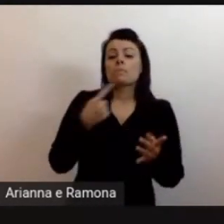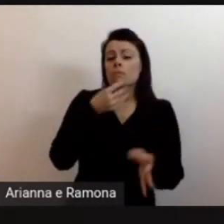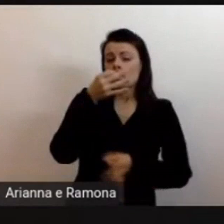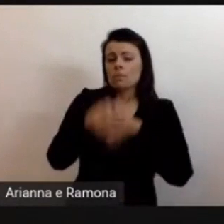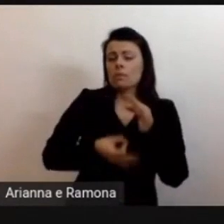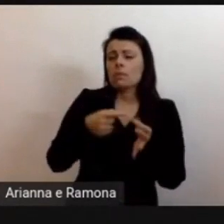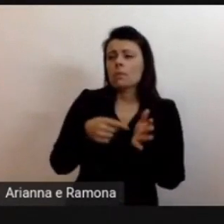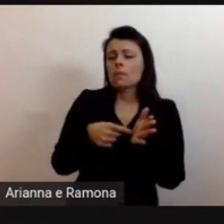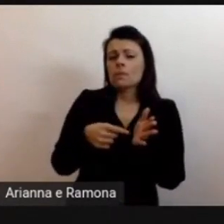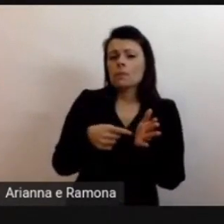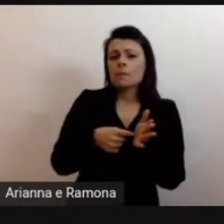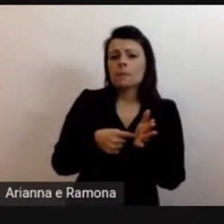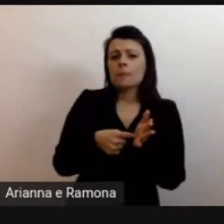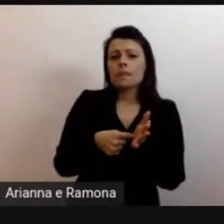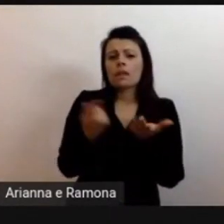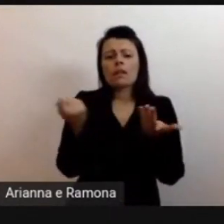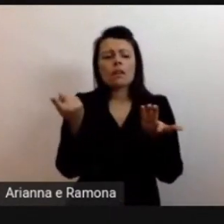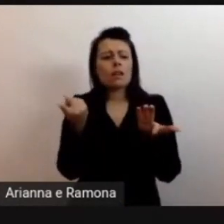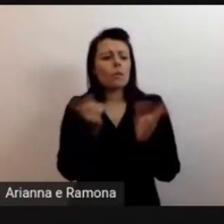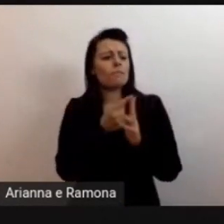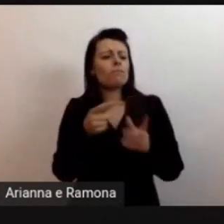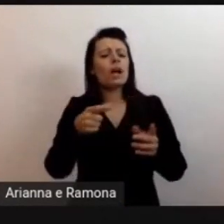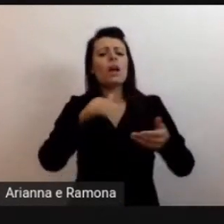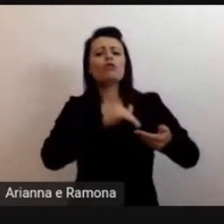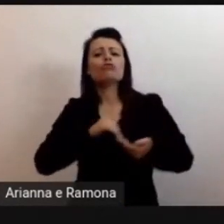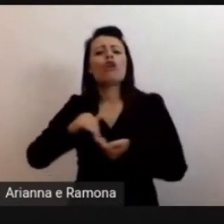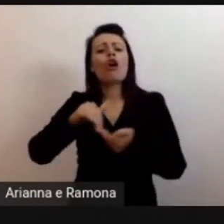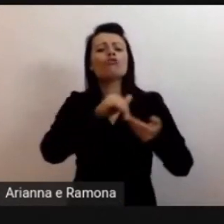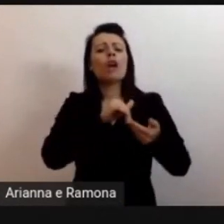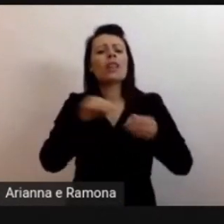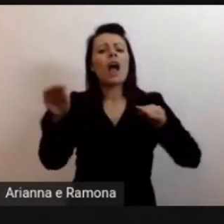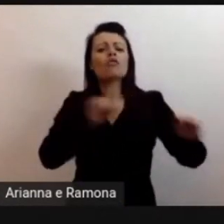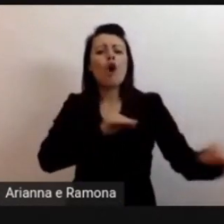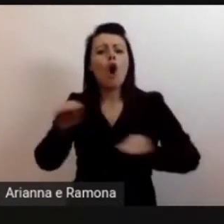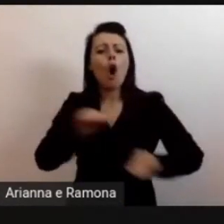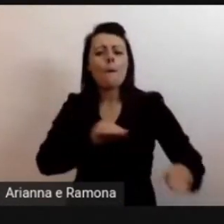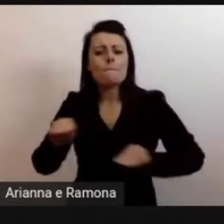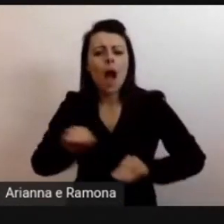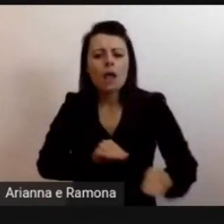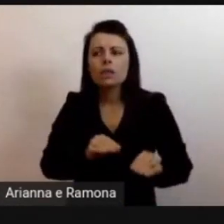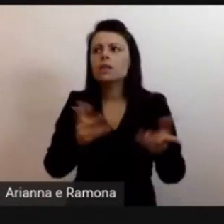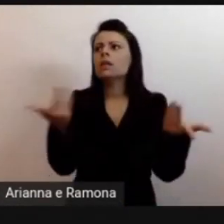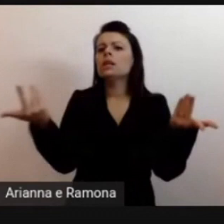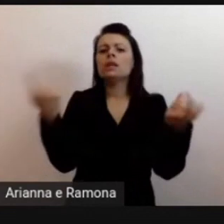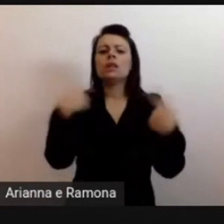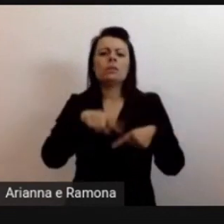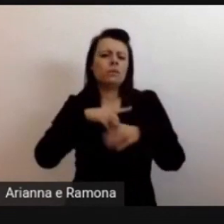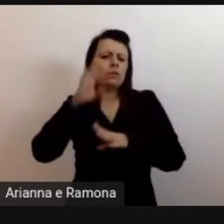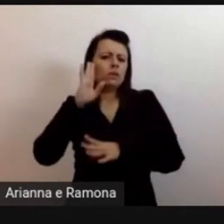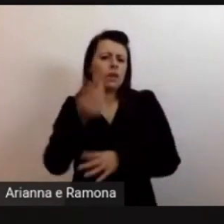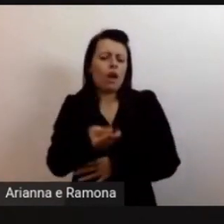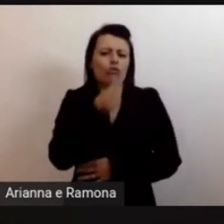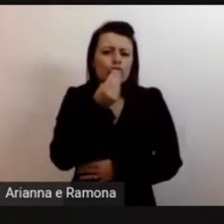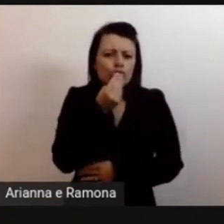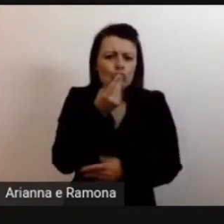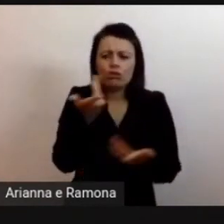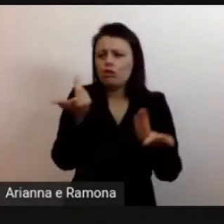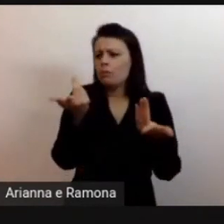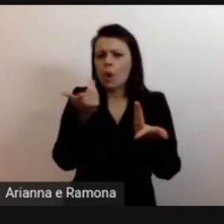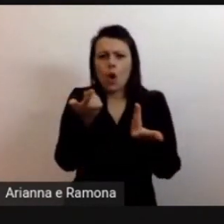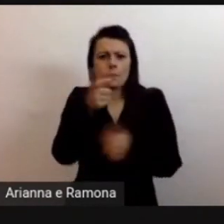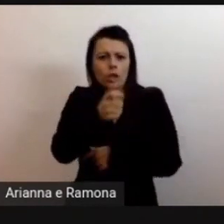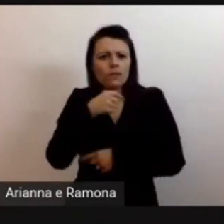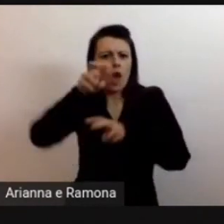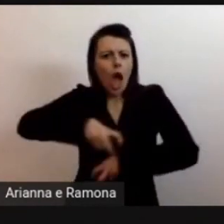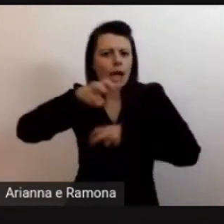cambiando la città dei nomadi per pc di cibo diventa anche velocità che li droga agricola